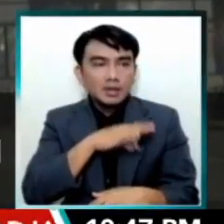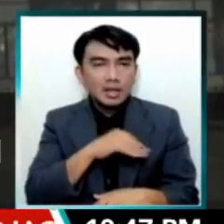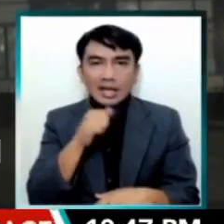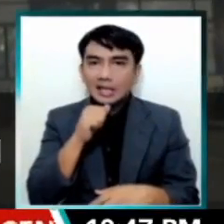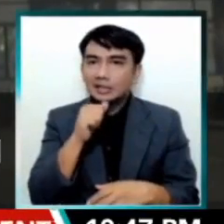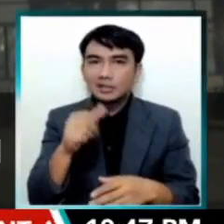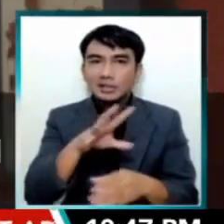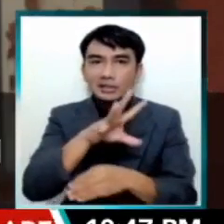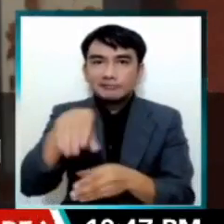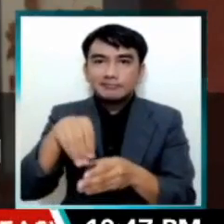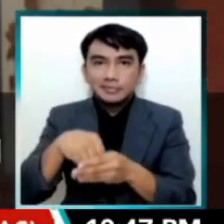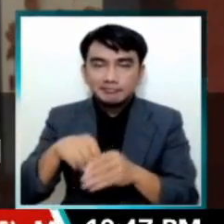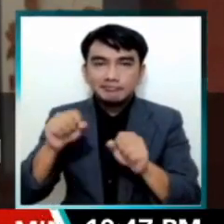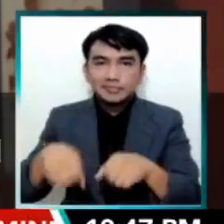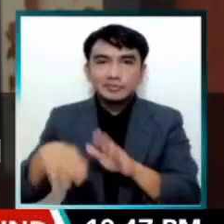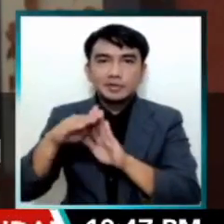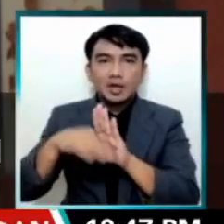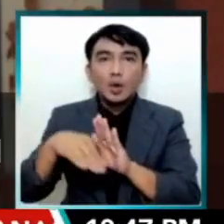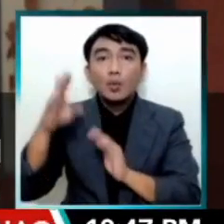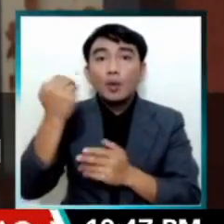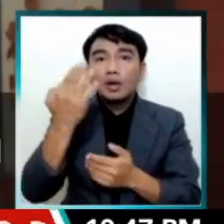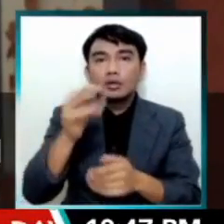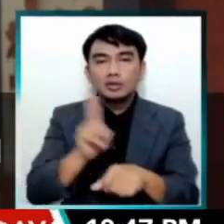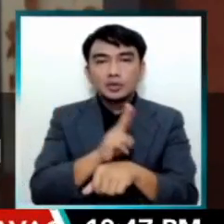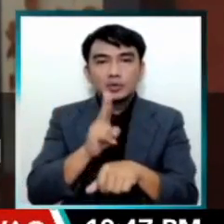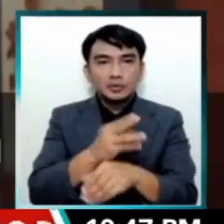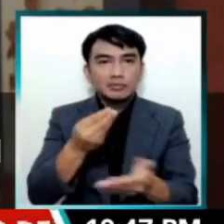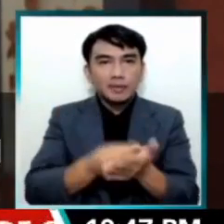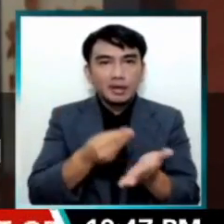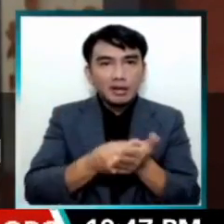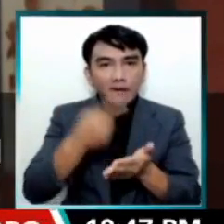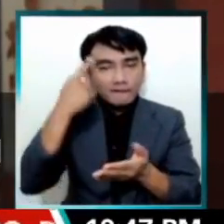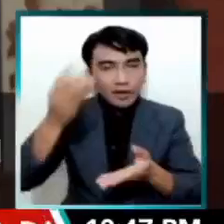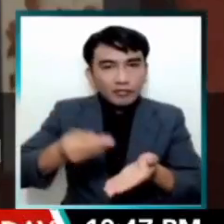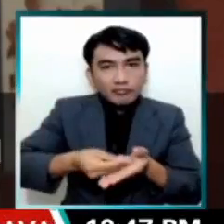ay pinansusugal ang ayuda. Ipapalit sa listahan ng mga